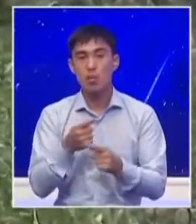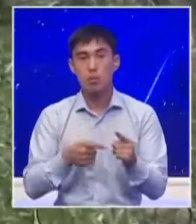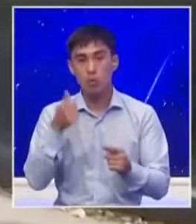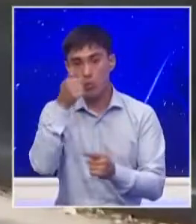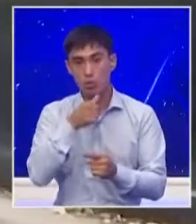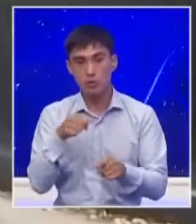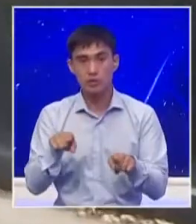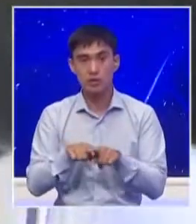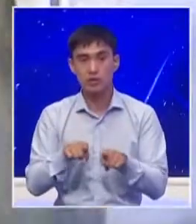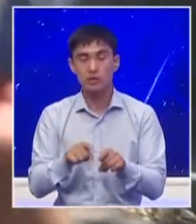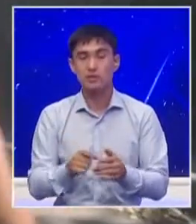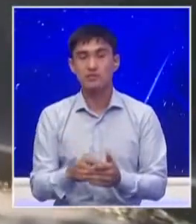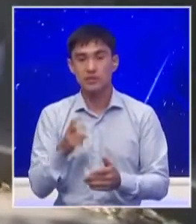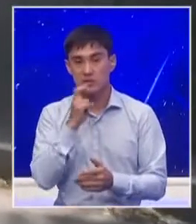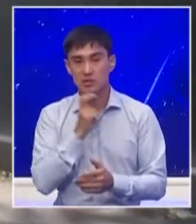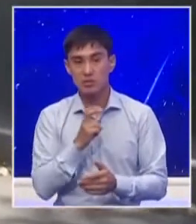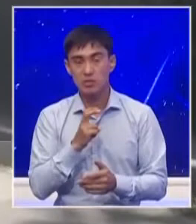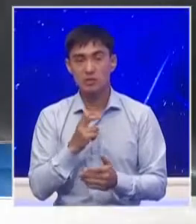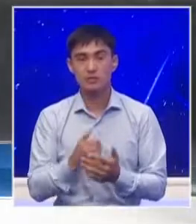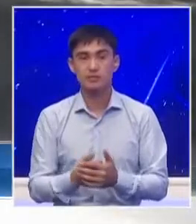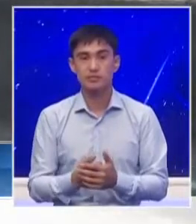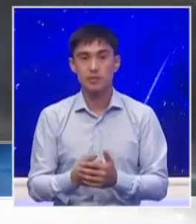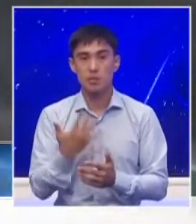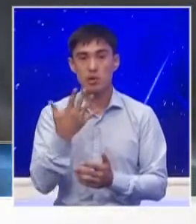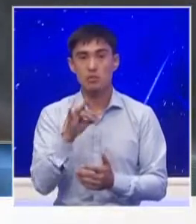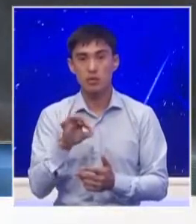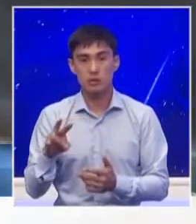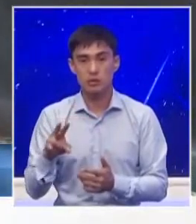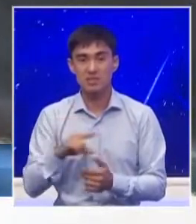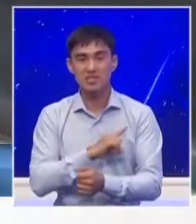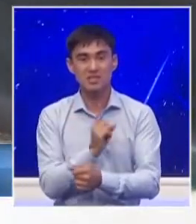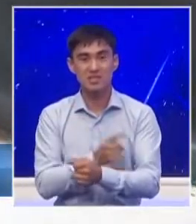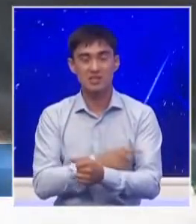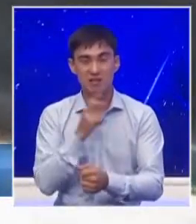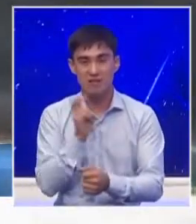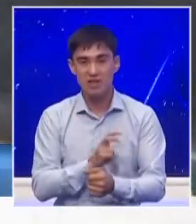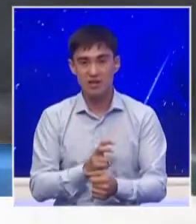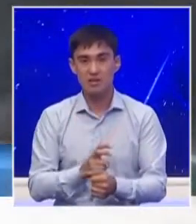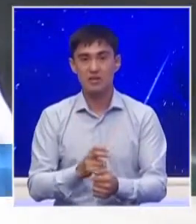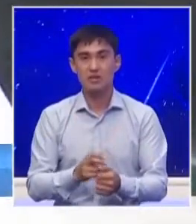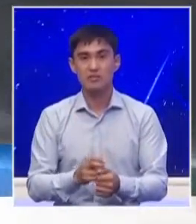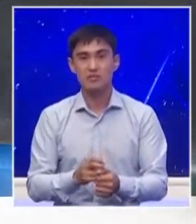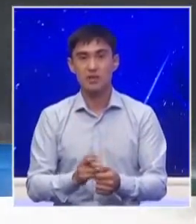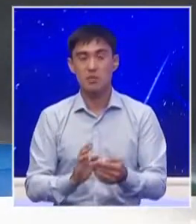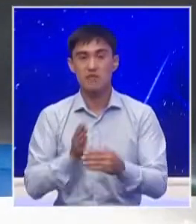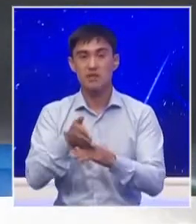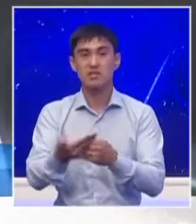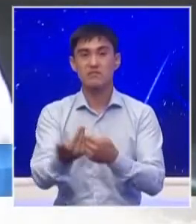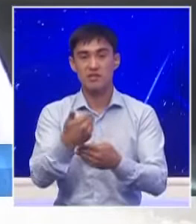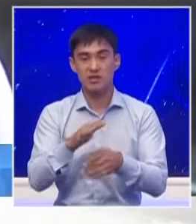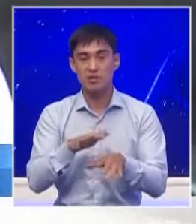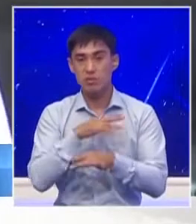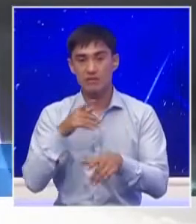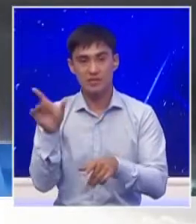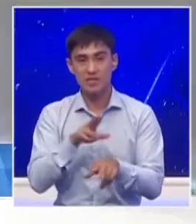так запахи у нас вот здесь вот 5 микроом сильно воняет при въезде при выезде у все